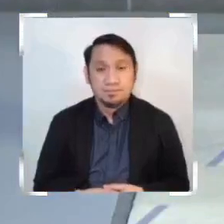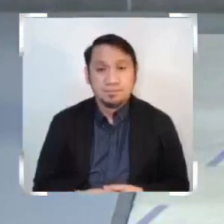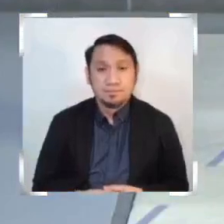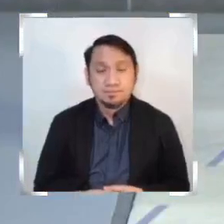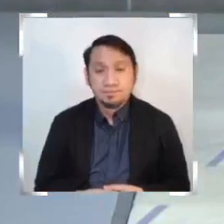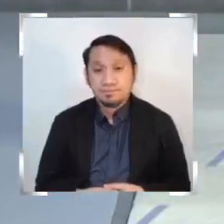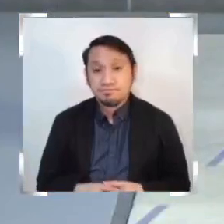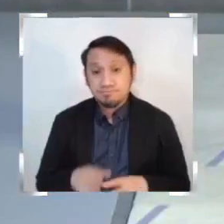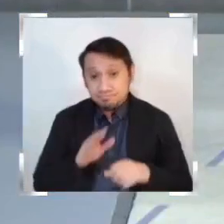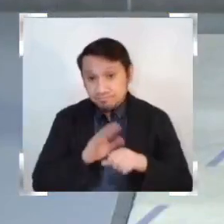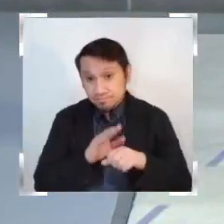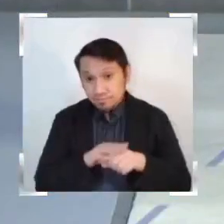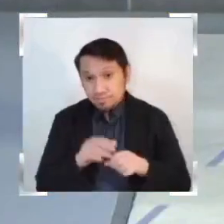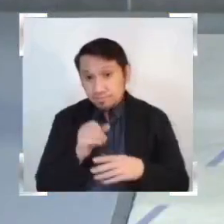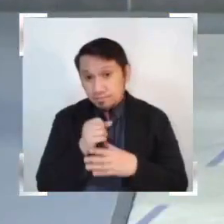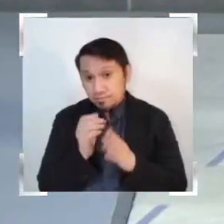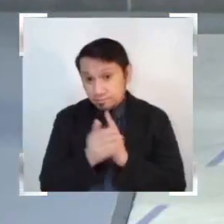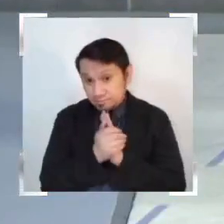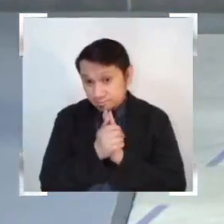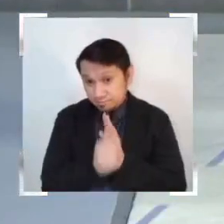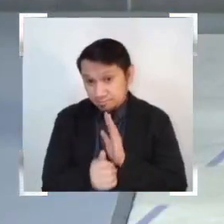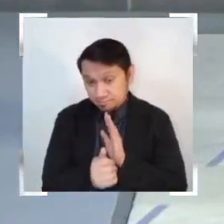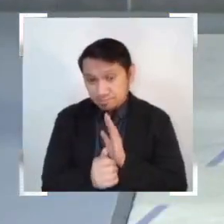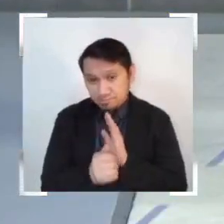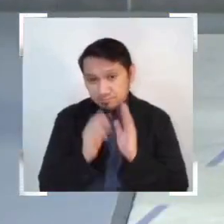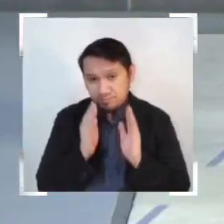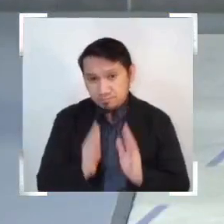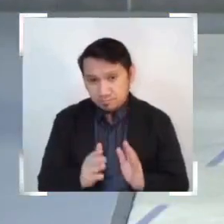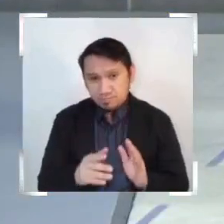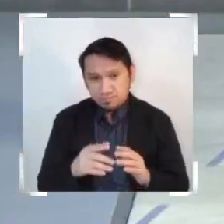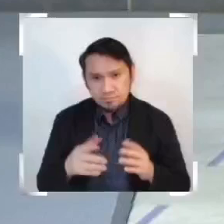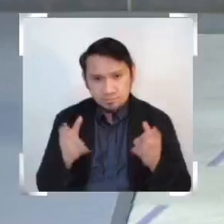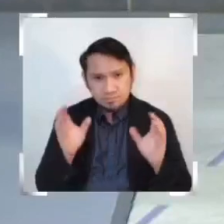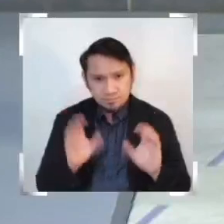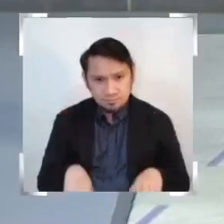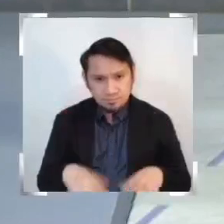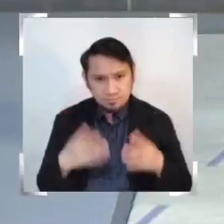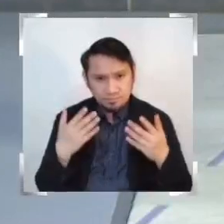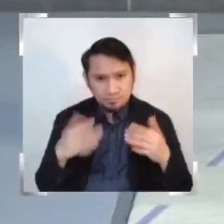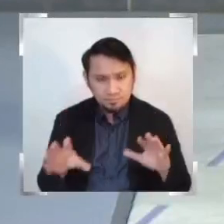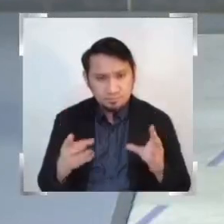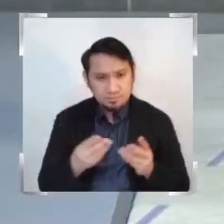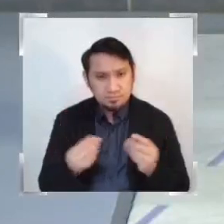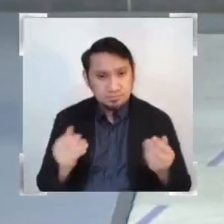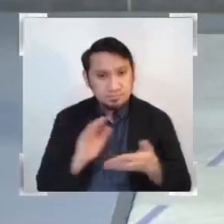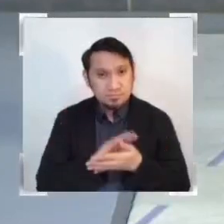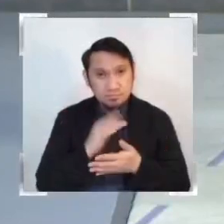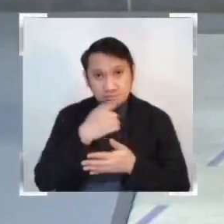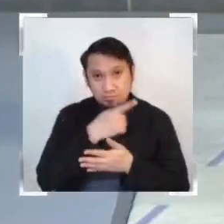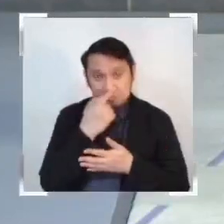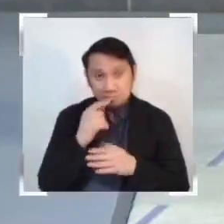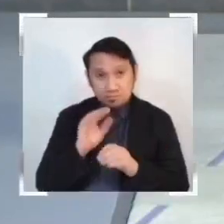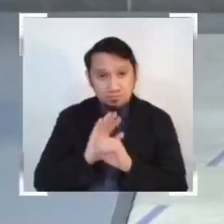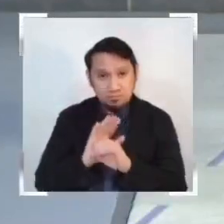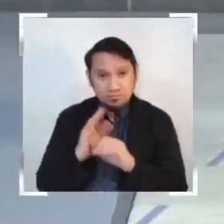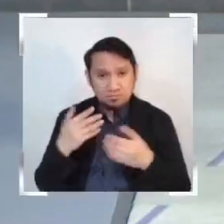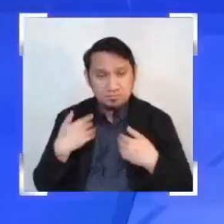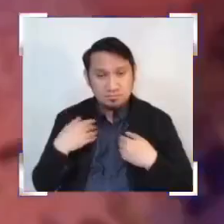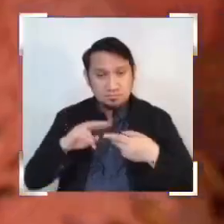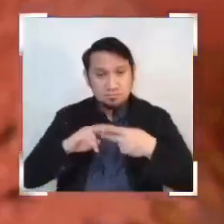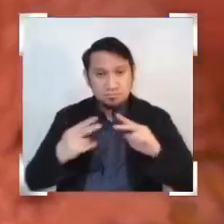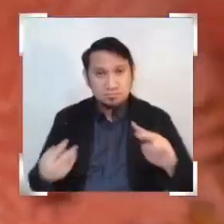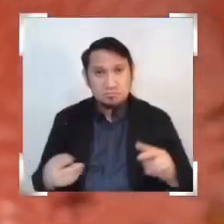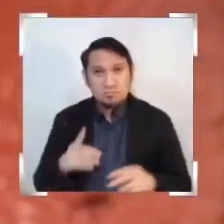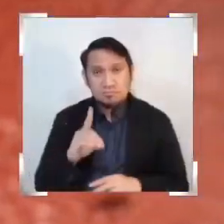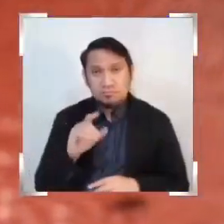Nagpaalala ang ilang eksperto na mataas ang tsansang ma-infect ulit ang mga gumaling na sa COVID dahil sa mga Omicron subvariant na